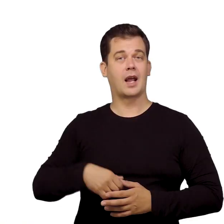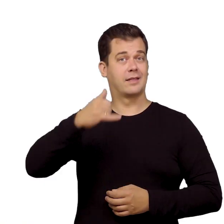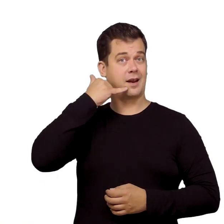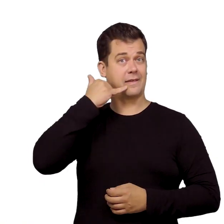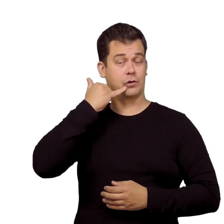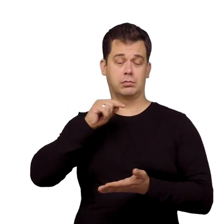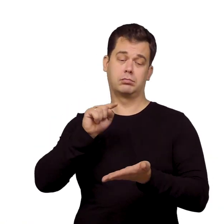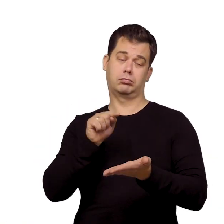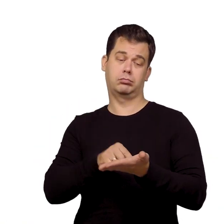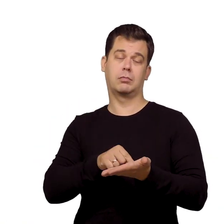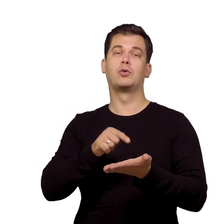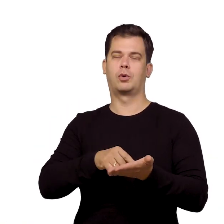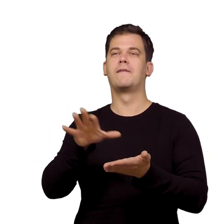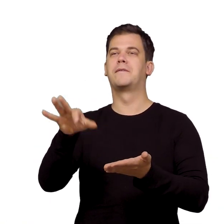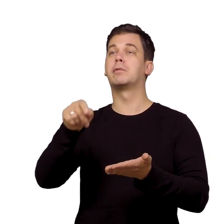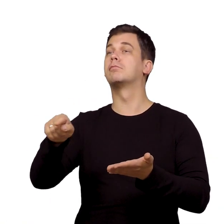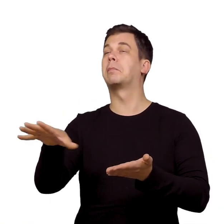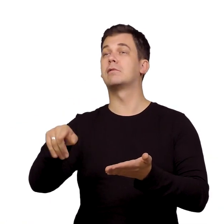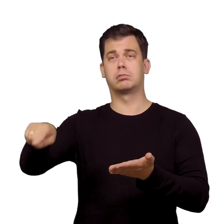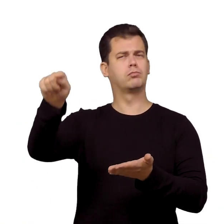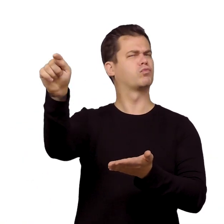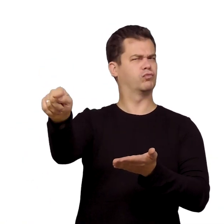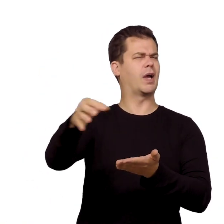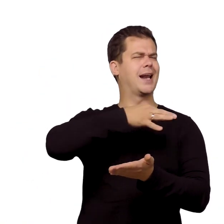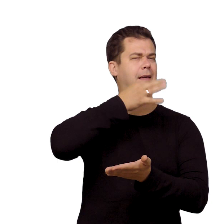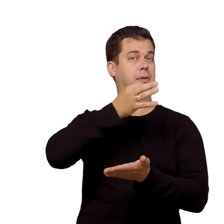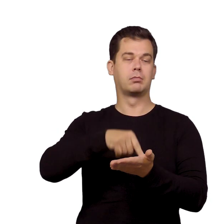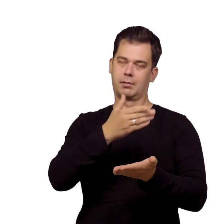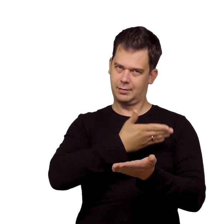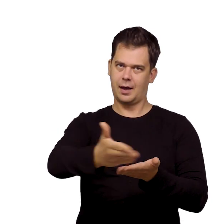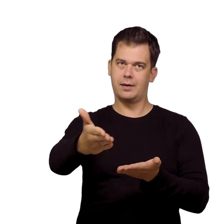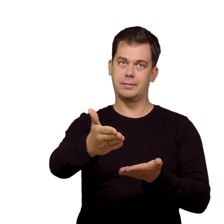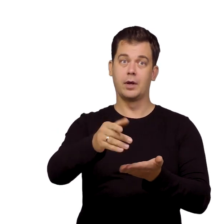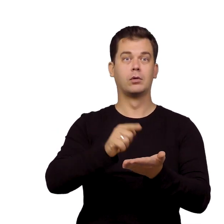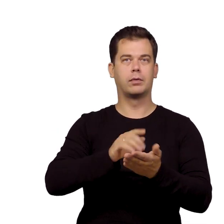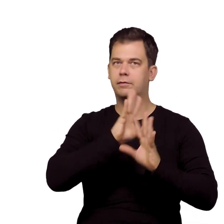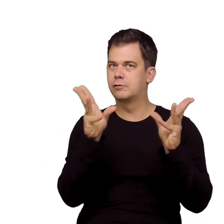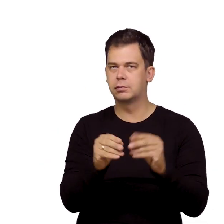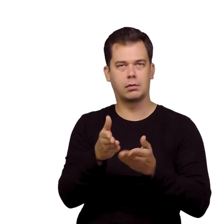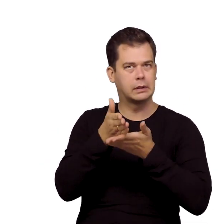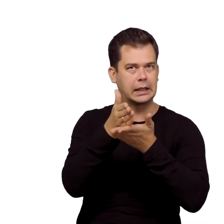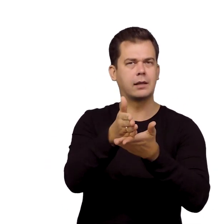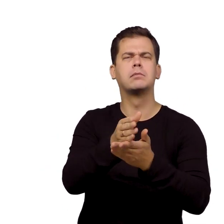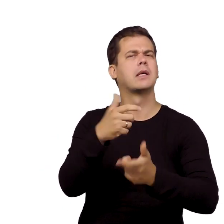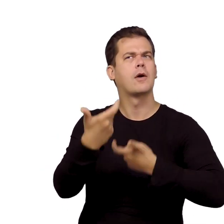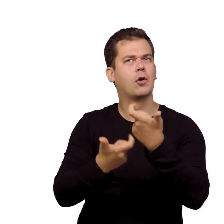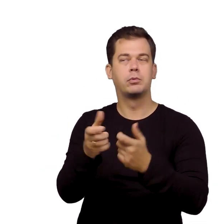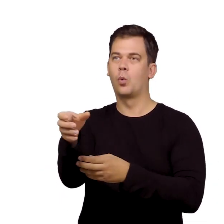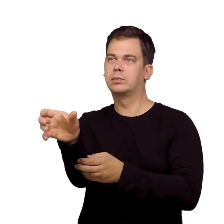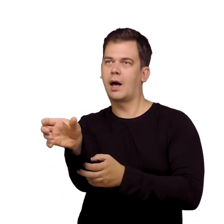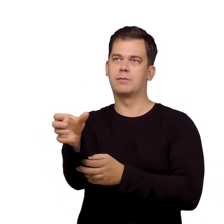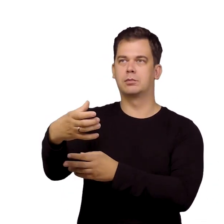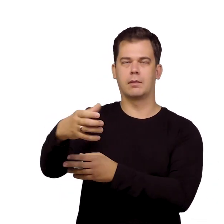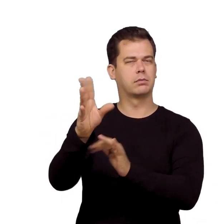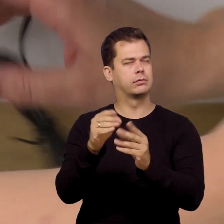W telefonie kliknij Wybierz tę lokalizację i kontynuuj instalację. Aplikacja krok po kroku podpowie Ci, co